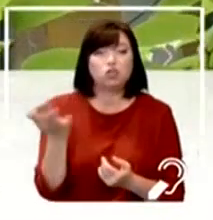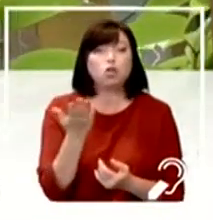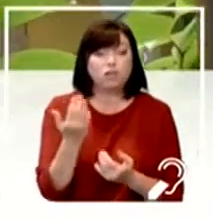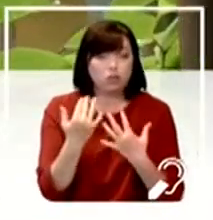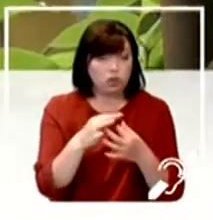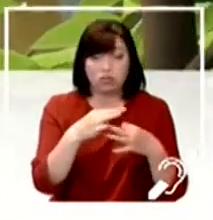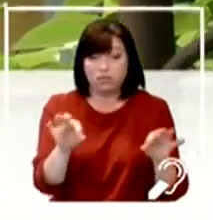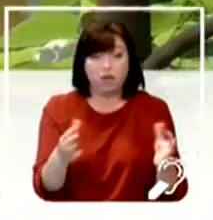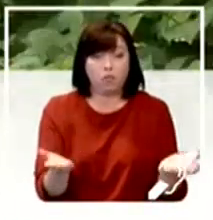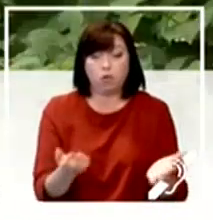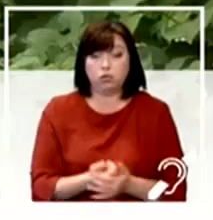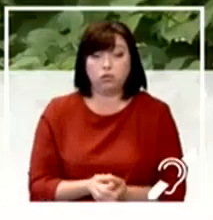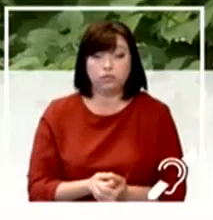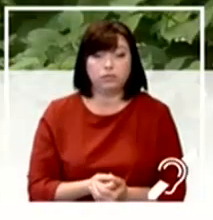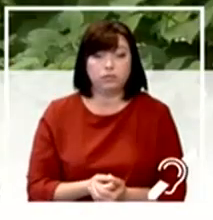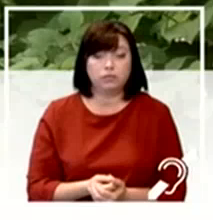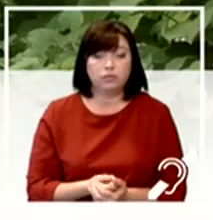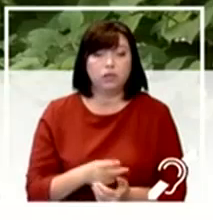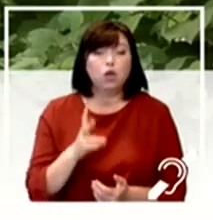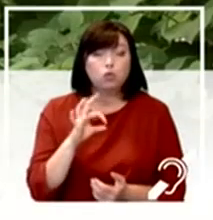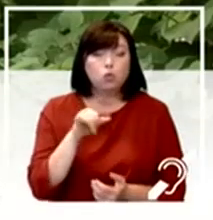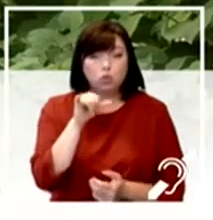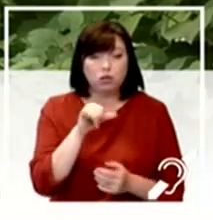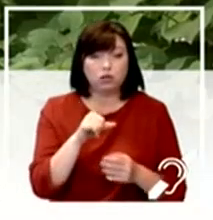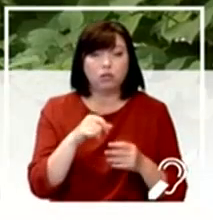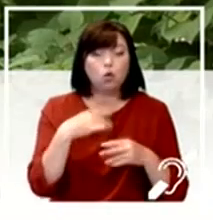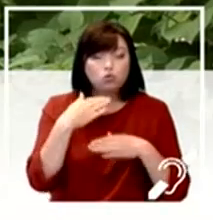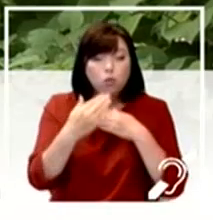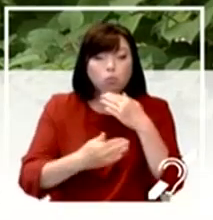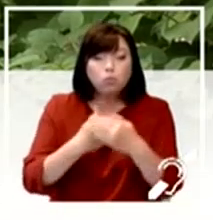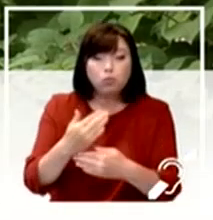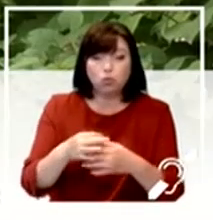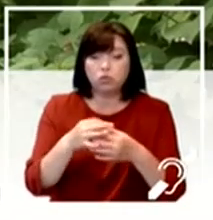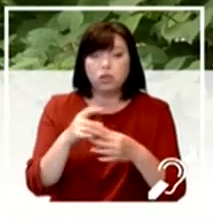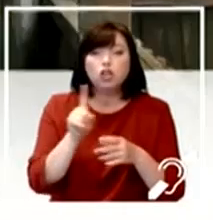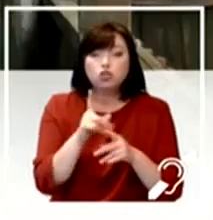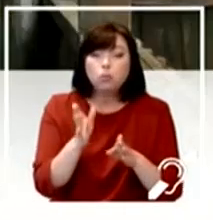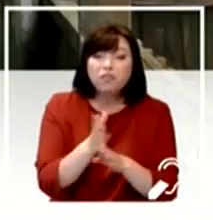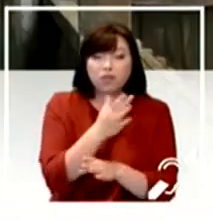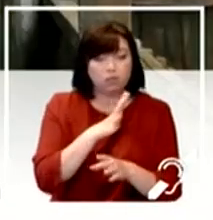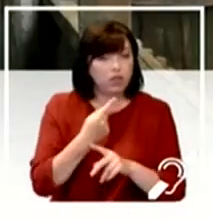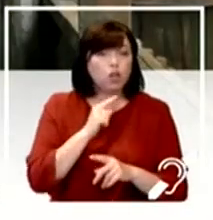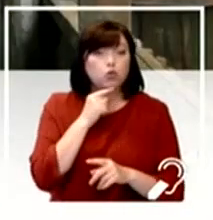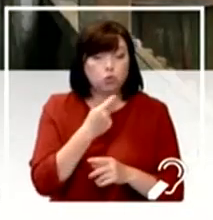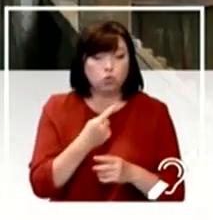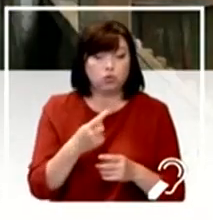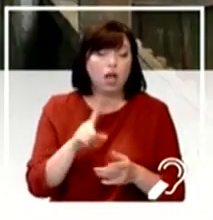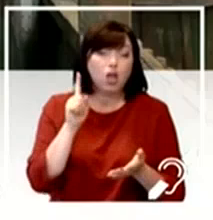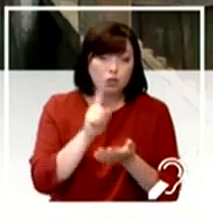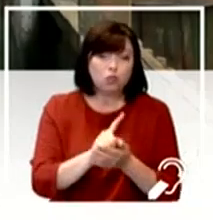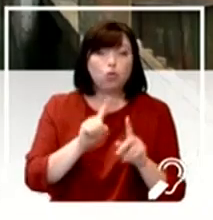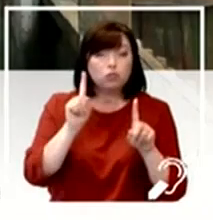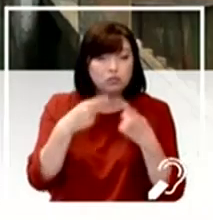liber, dar au drumul spre a fi eliberat a fost foarte greu. Urmează să fie